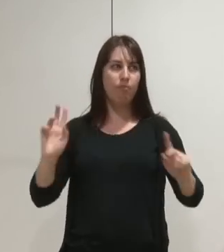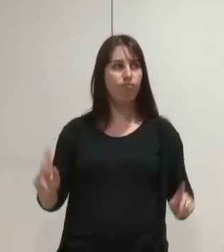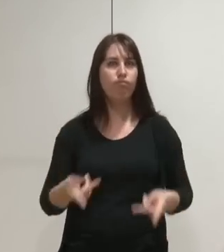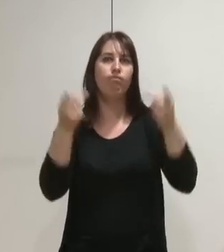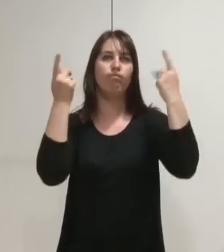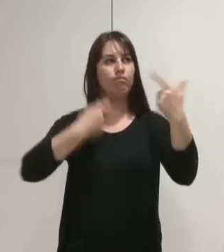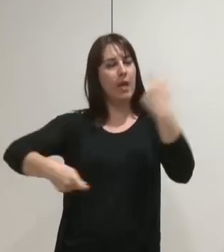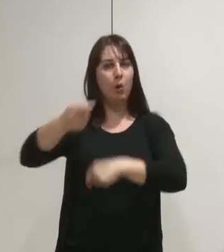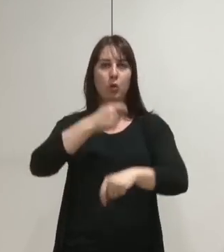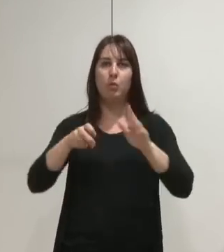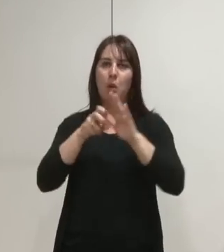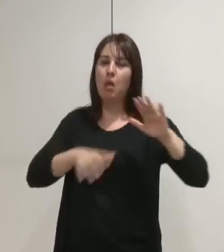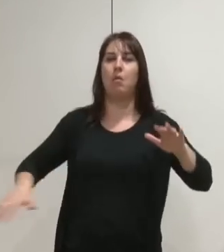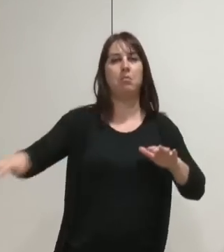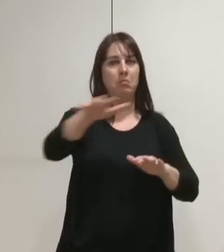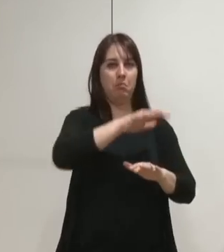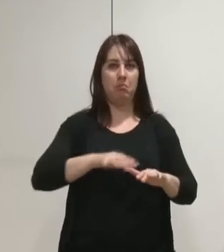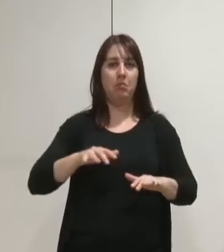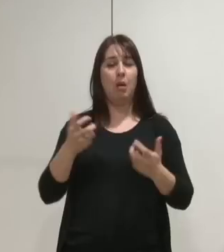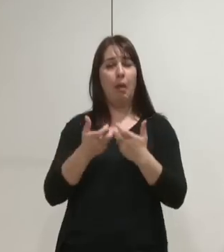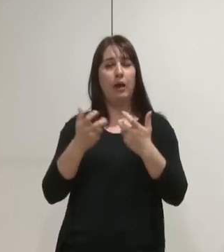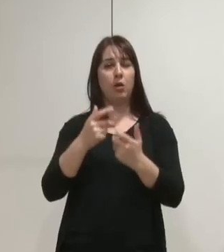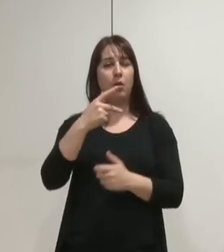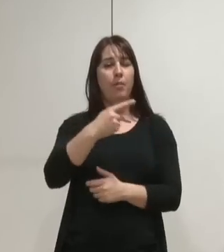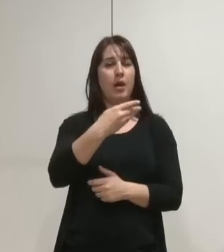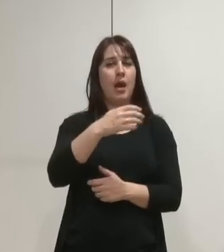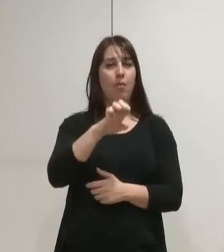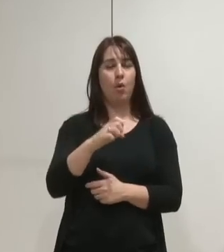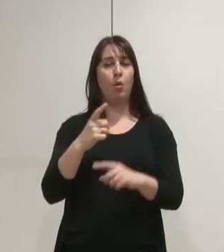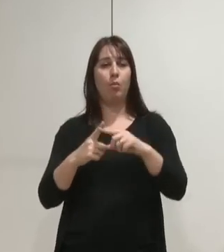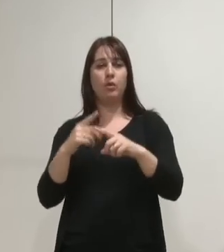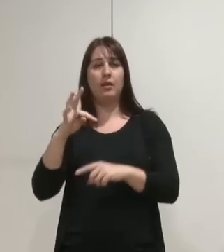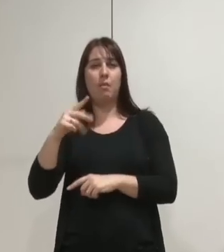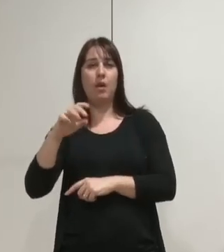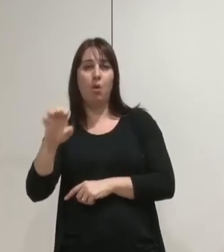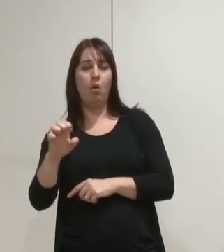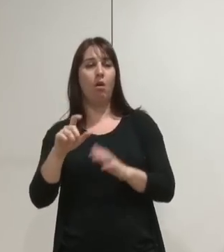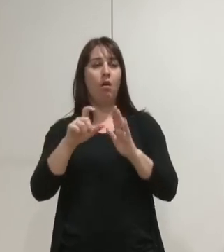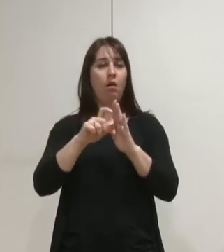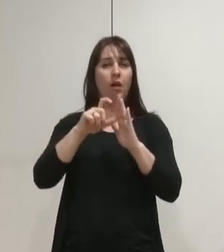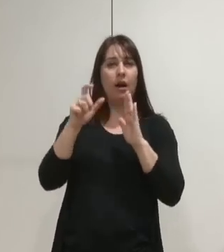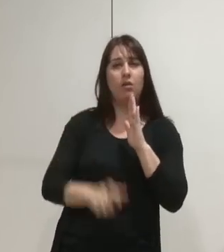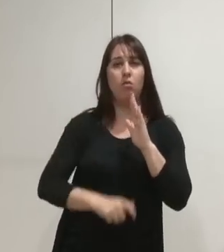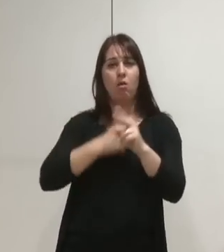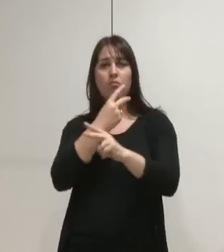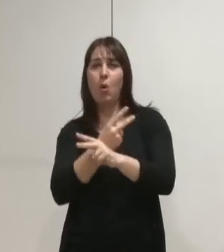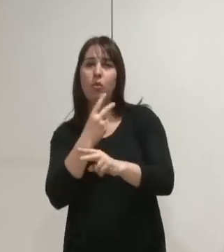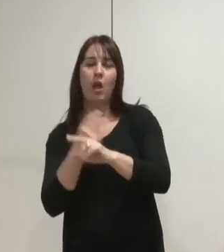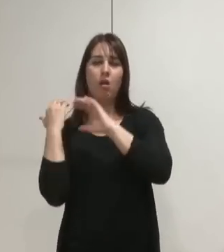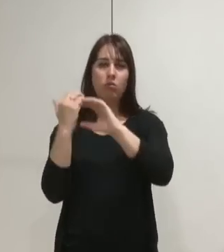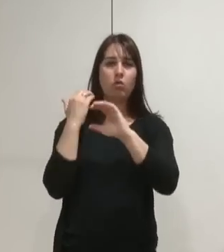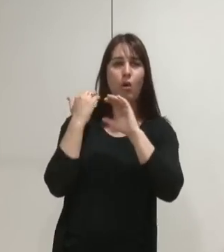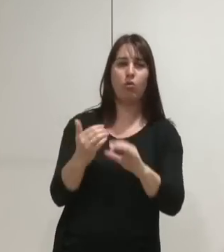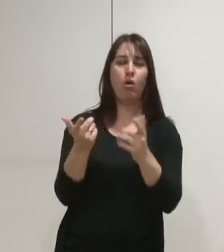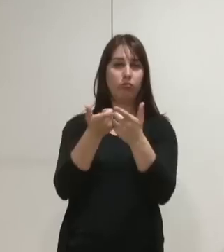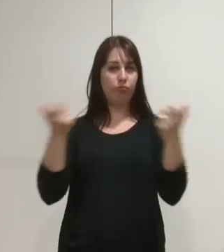locale notamment les PME et TPE que sont les hôteliers restaurateurs transporteurs aujourd'hui la